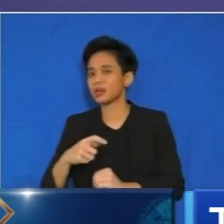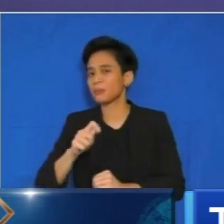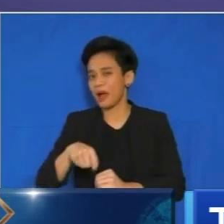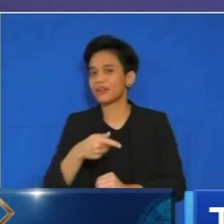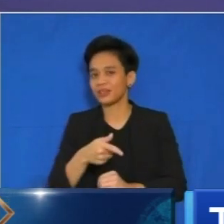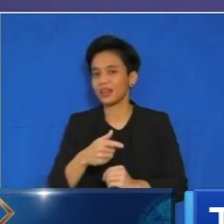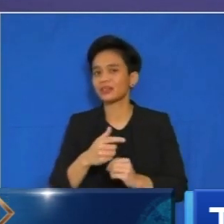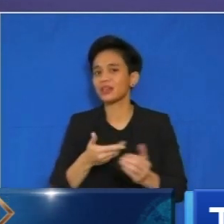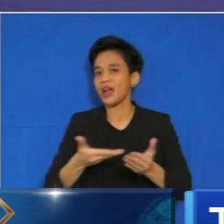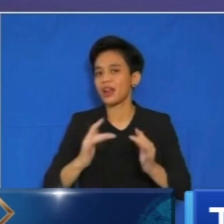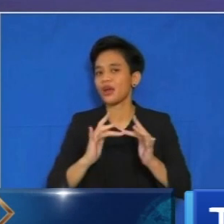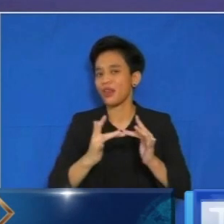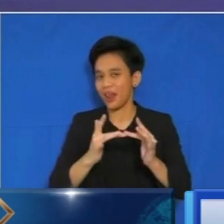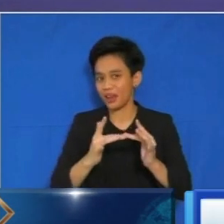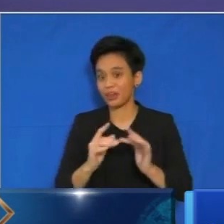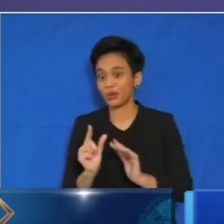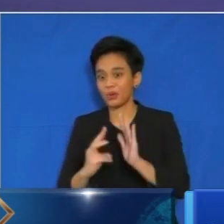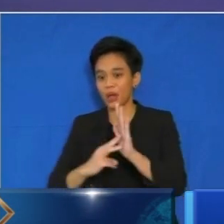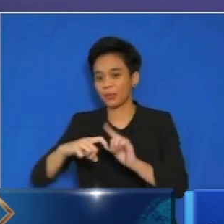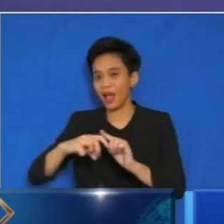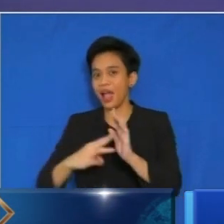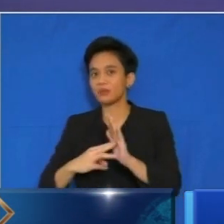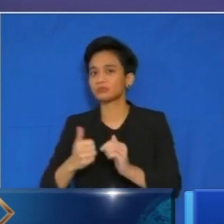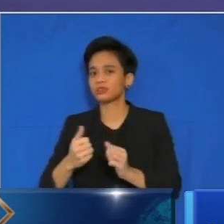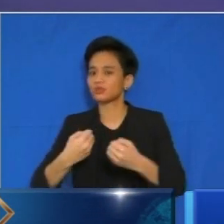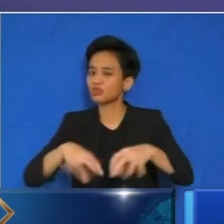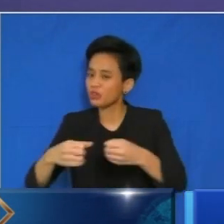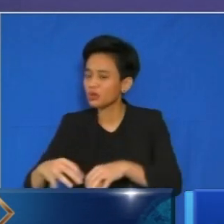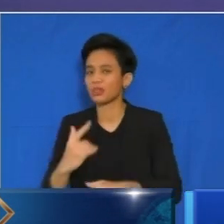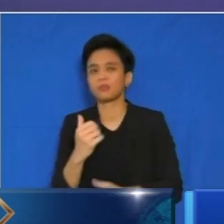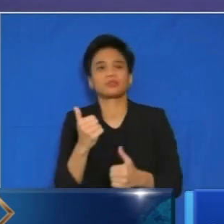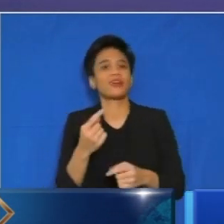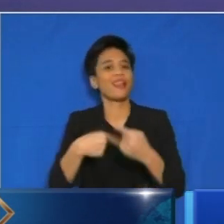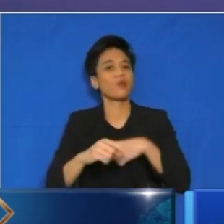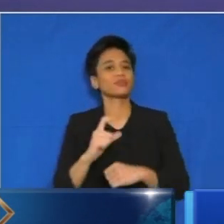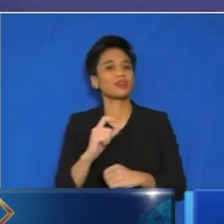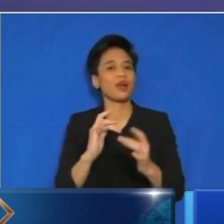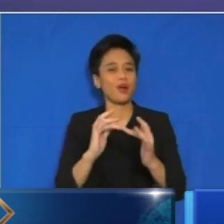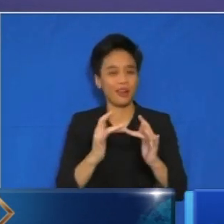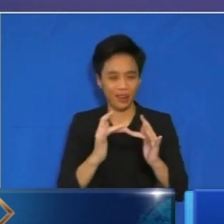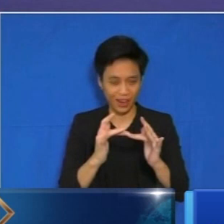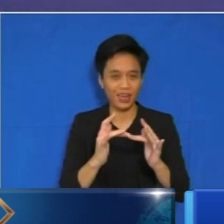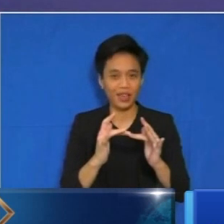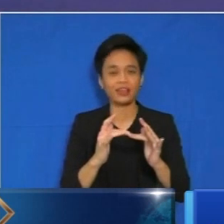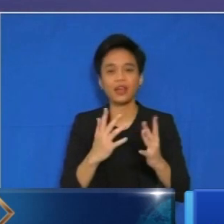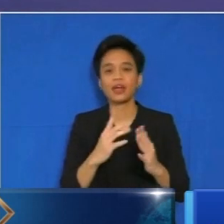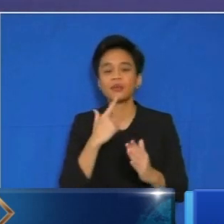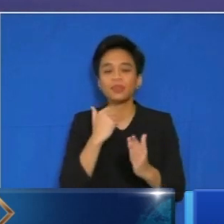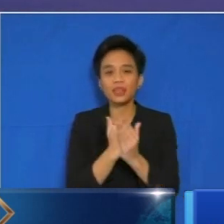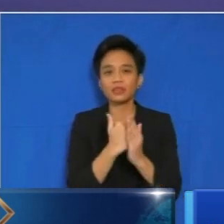usahanya untuk tetap dapat memasarkan produknya sesuai dengan protokol pencegahan